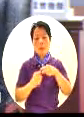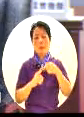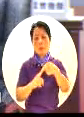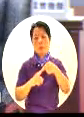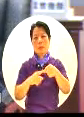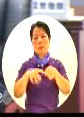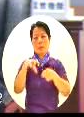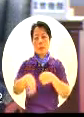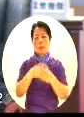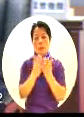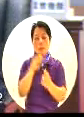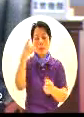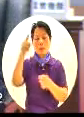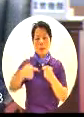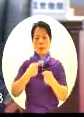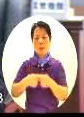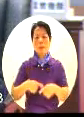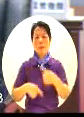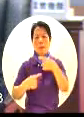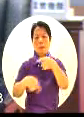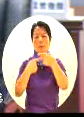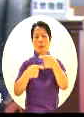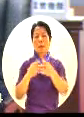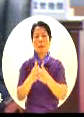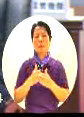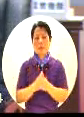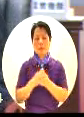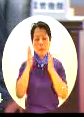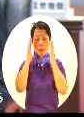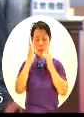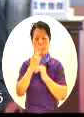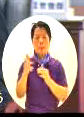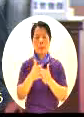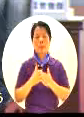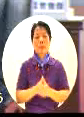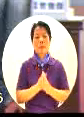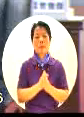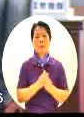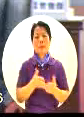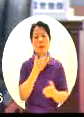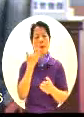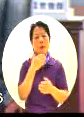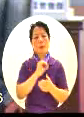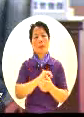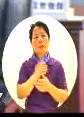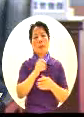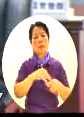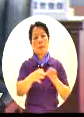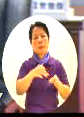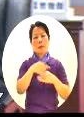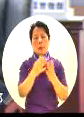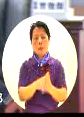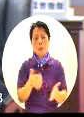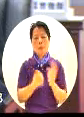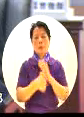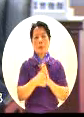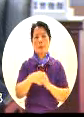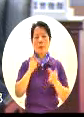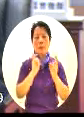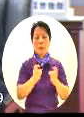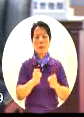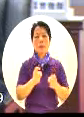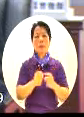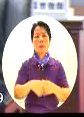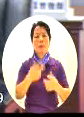在明年的1月1日哈，就正式民营化哈，啊，也名啊，这港都客运公司